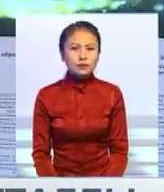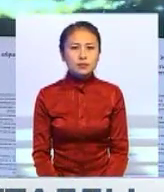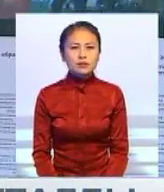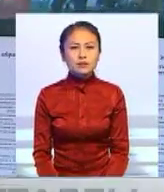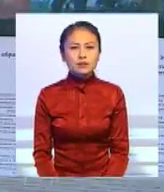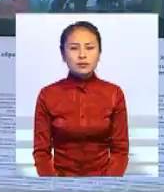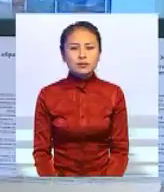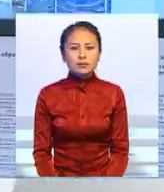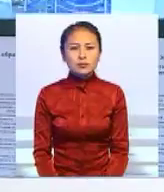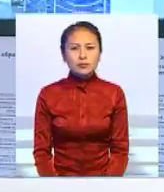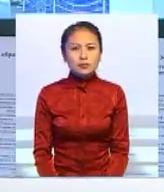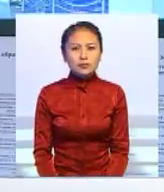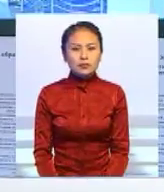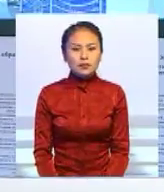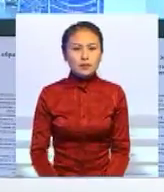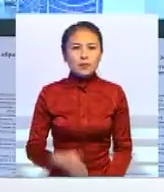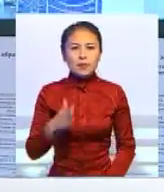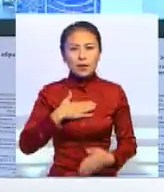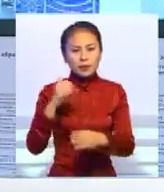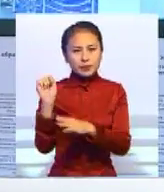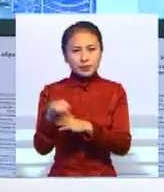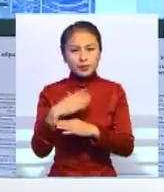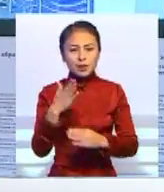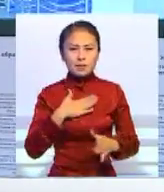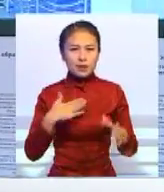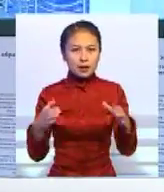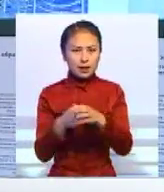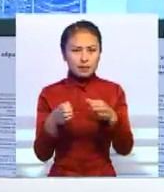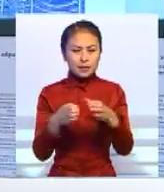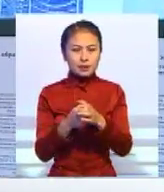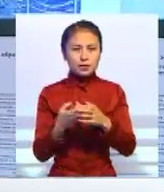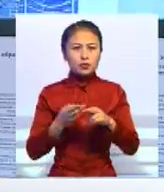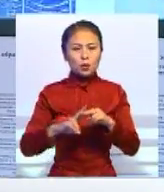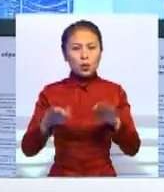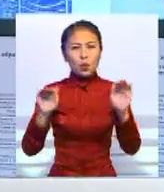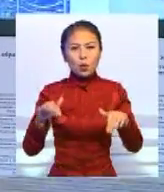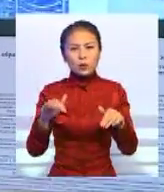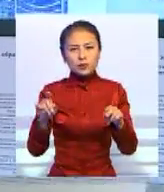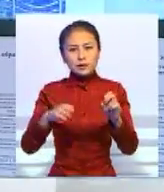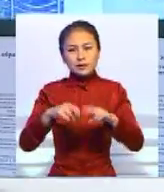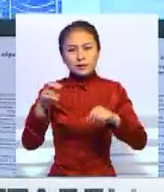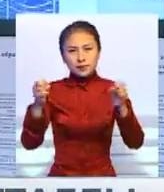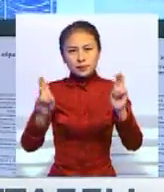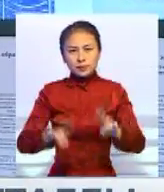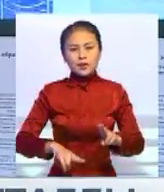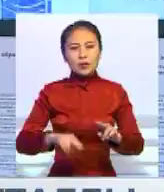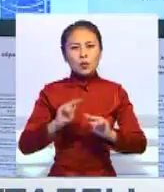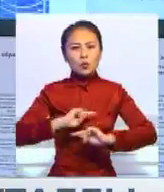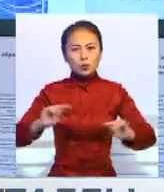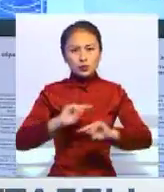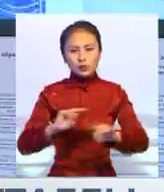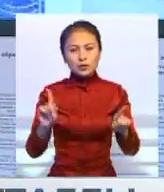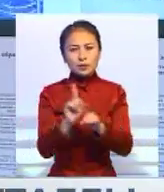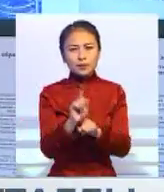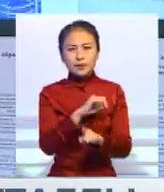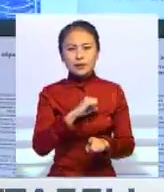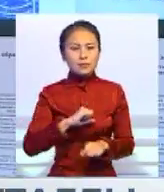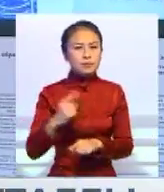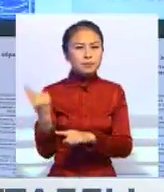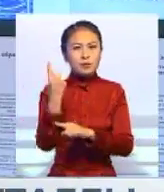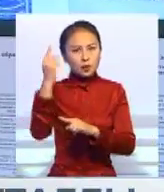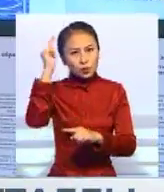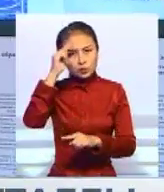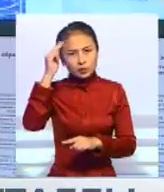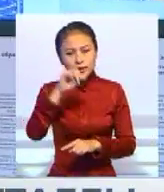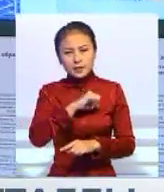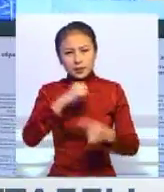Целая команда. Менің жеңісім ол біздің ұжымның жеңісі. Біздің колледж техникалық шығармашылық бағытында білім бере бастаған аймақтағы алғашқы оқу